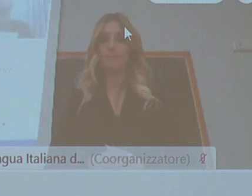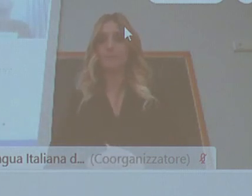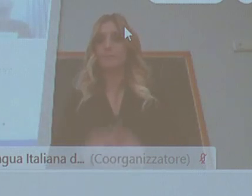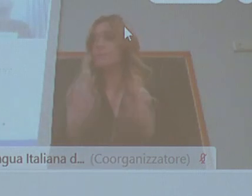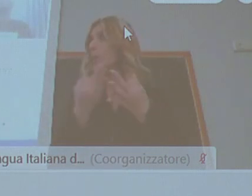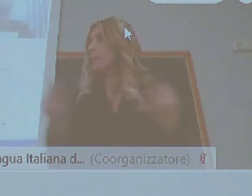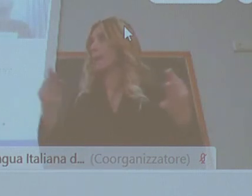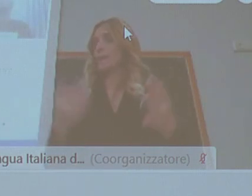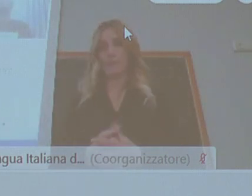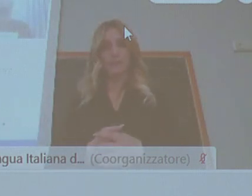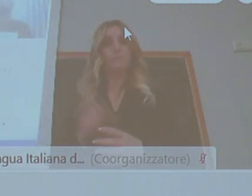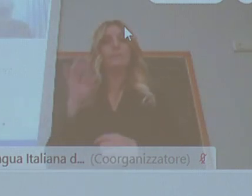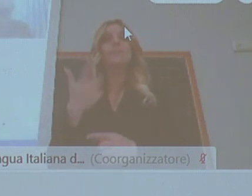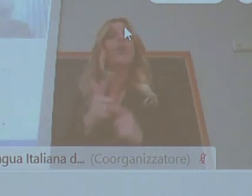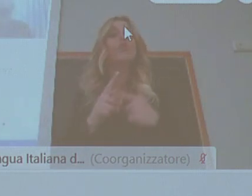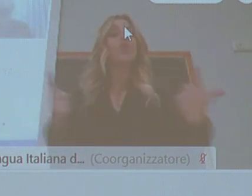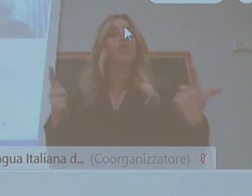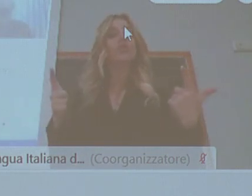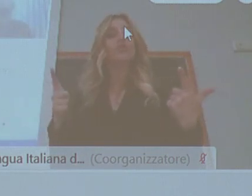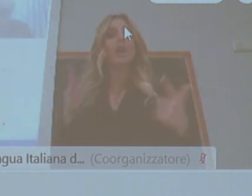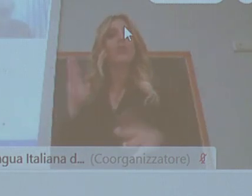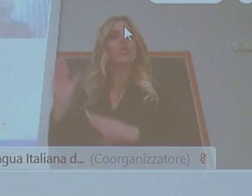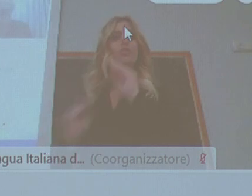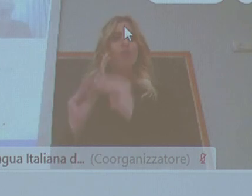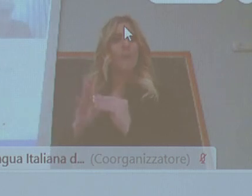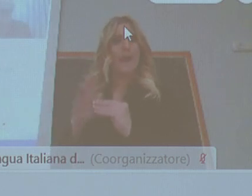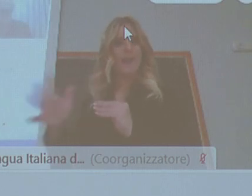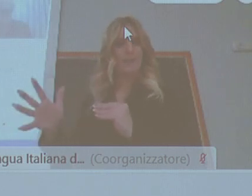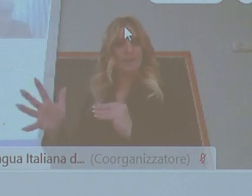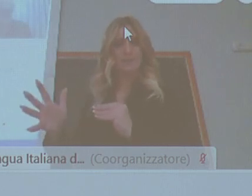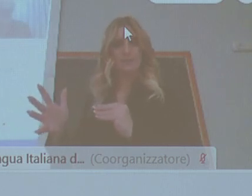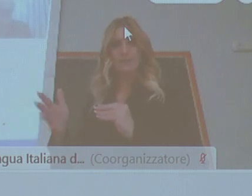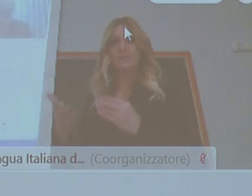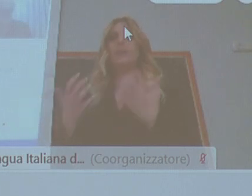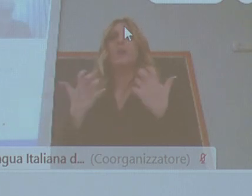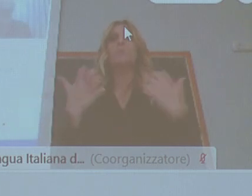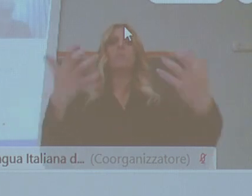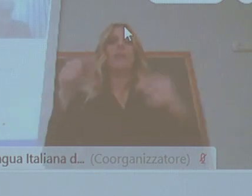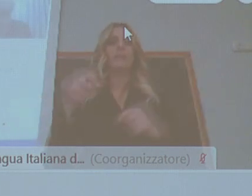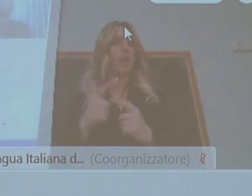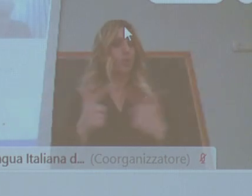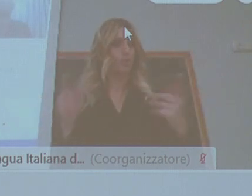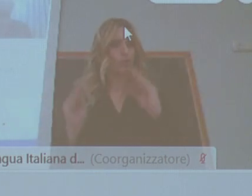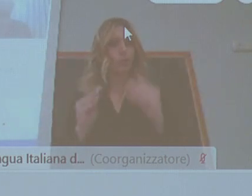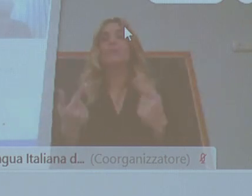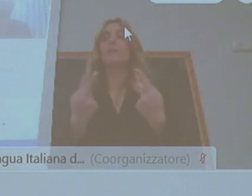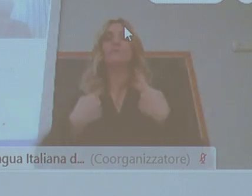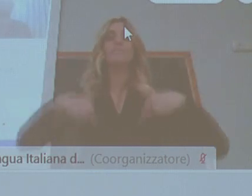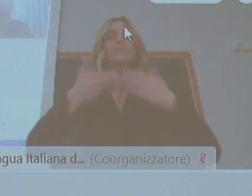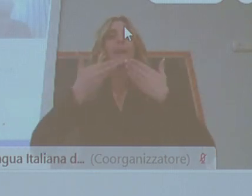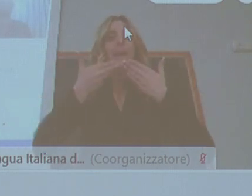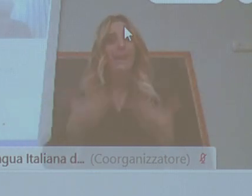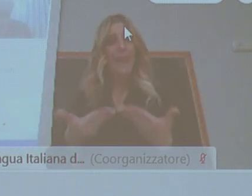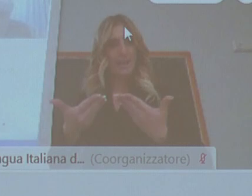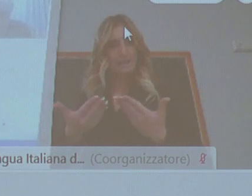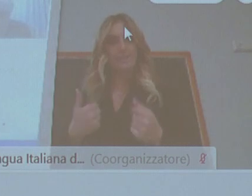Benissimo, allora se non ci sono ulteriori domande qui dalla platea, noi ringraziamo ovviamente